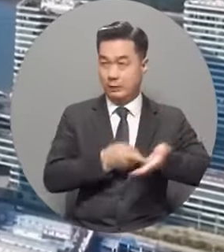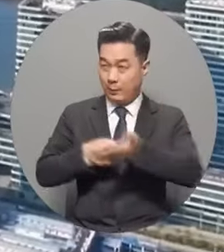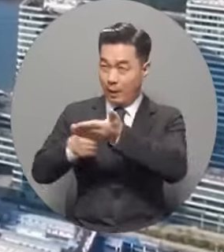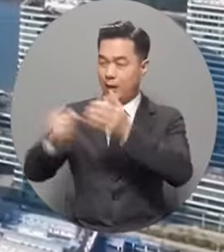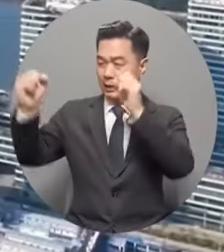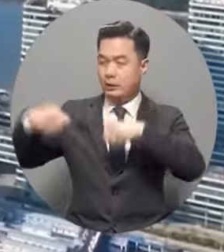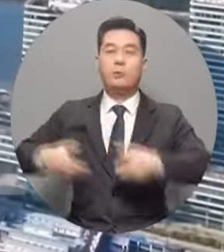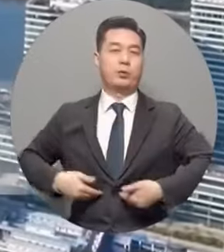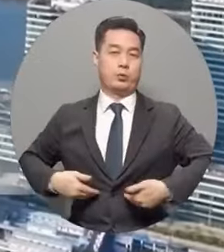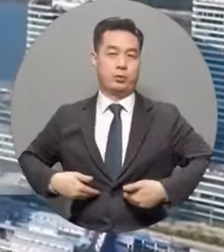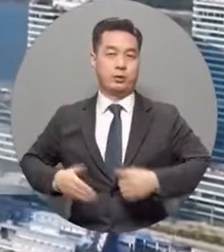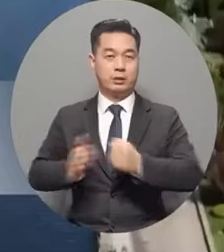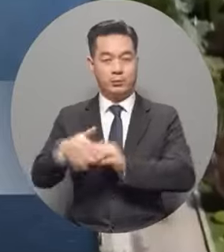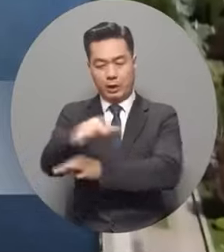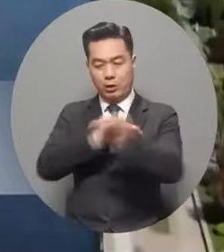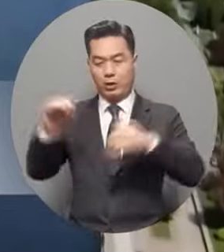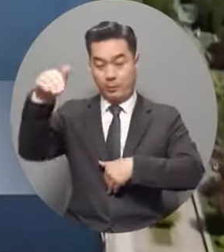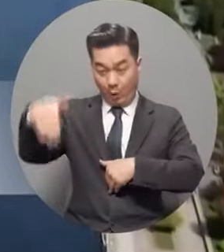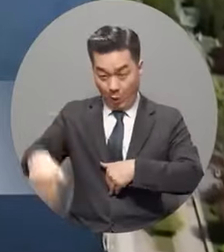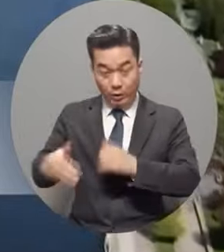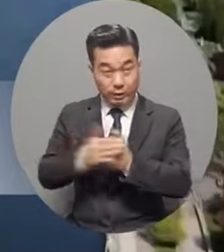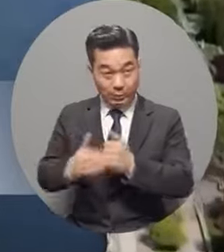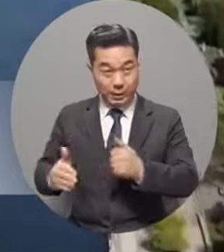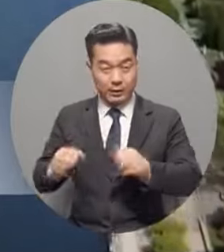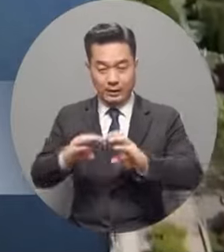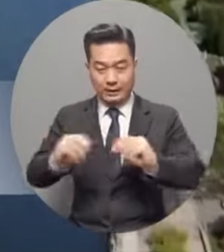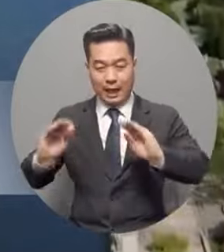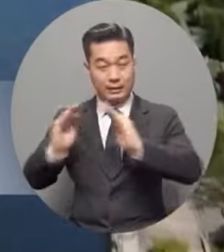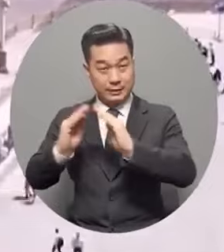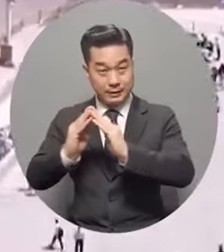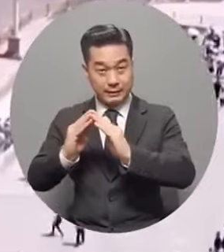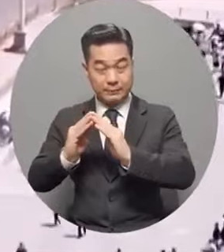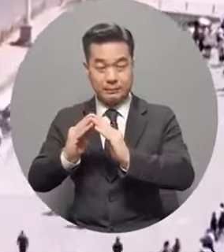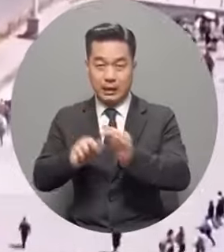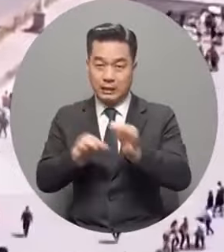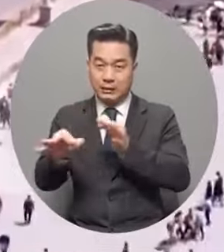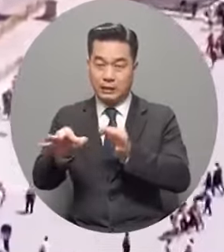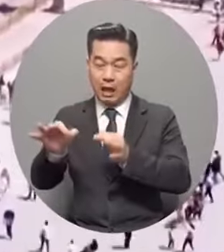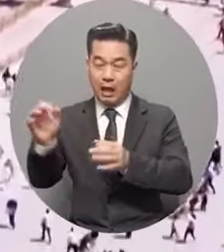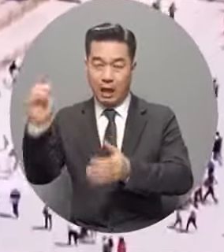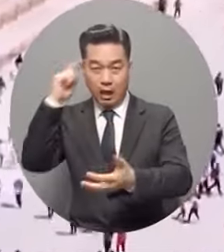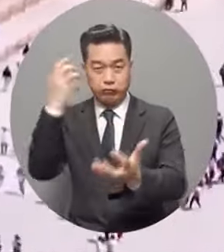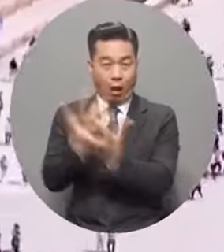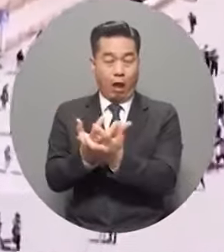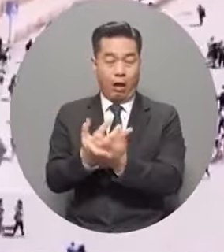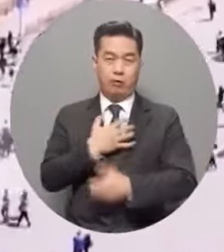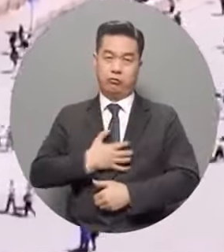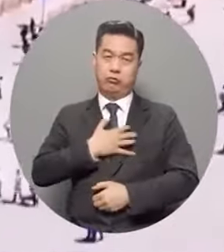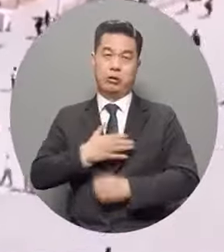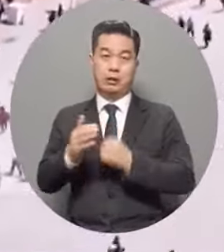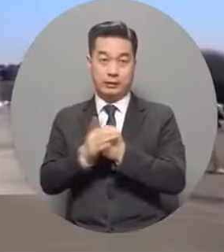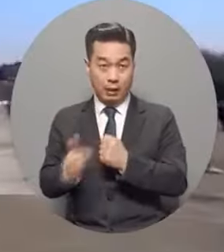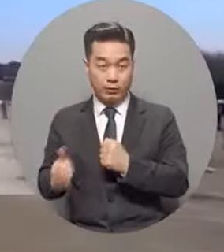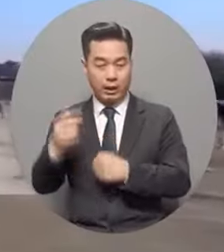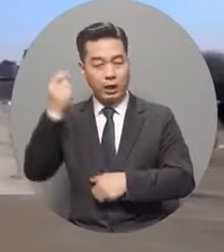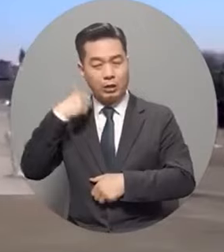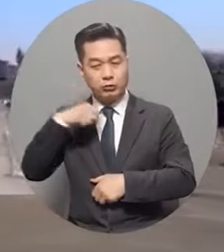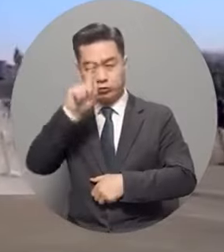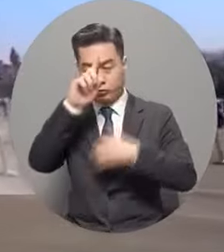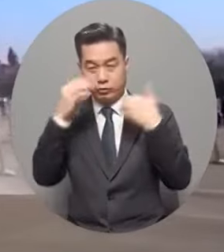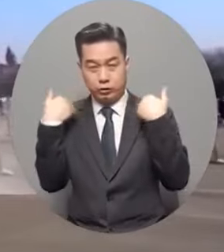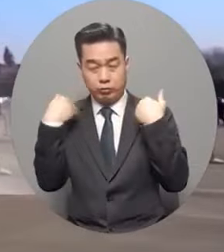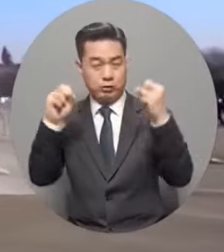가뜩이나 경기가 좋지 않은 상황에서 부동산 시장에 큰 악재가 될 수밖에 없는 헝다 청산 명령을 중국 당국이